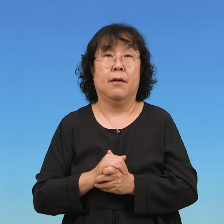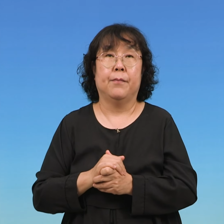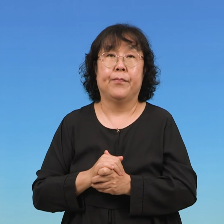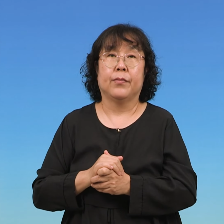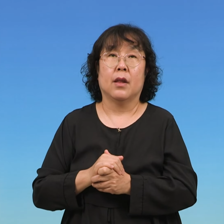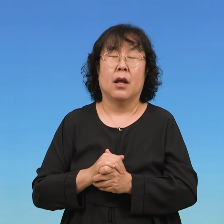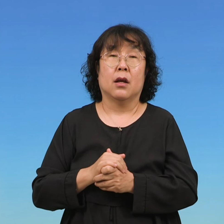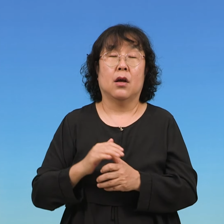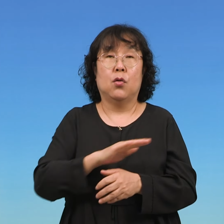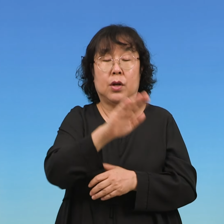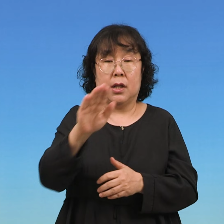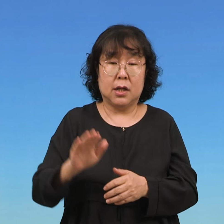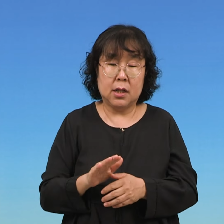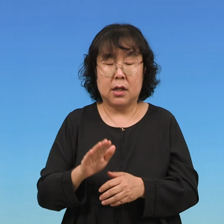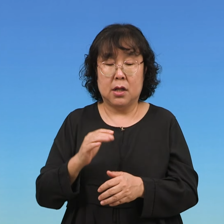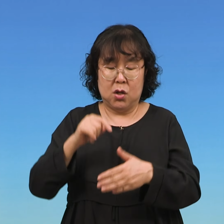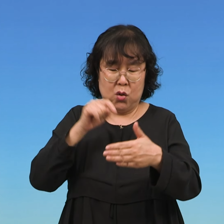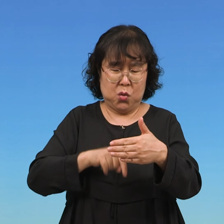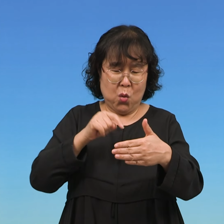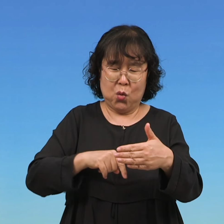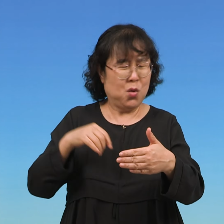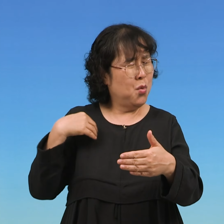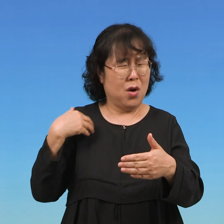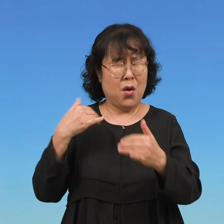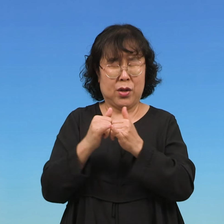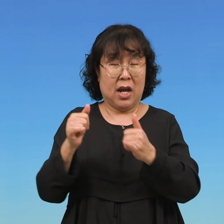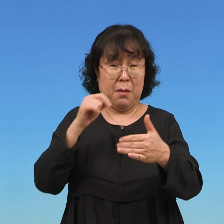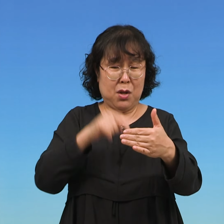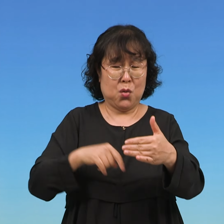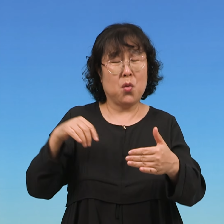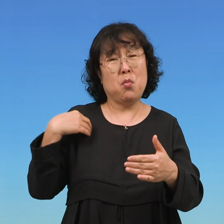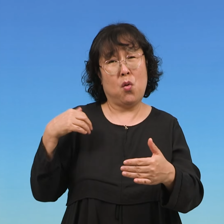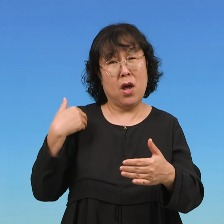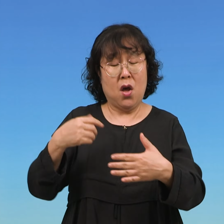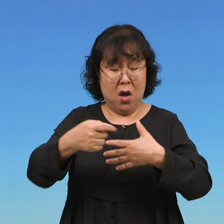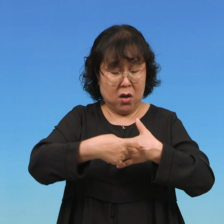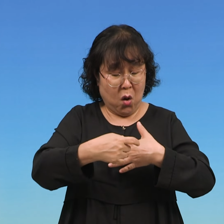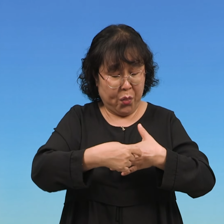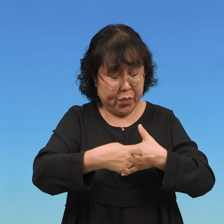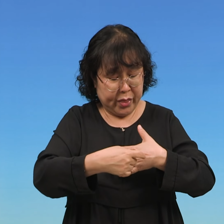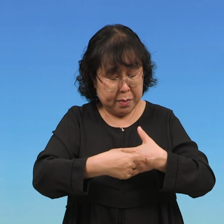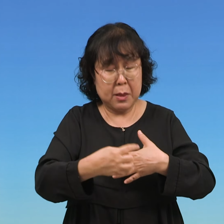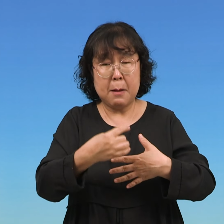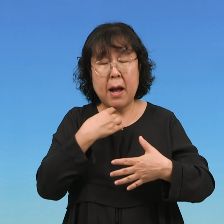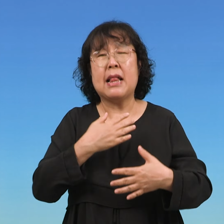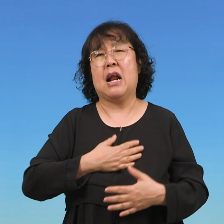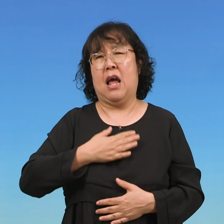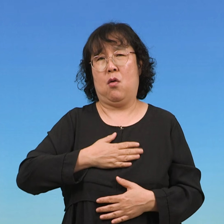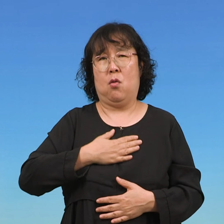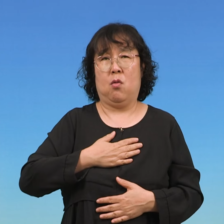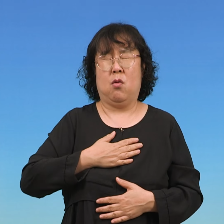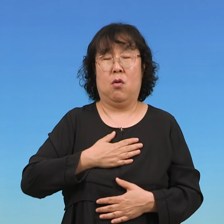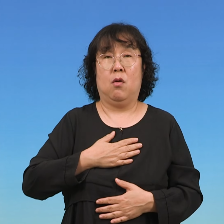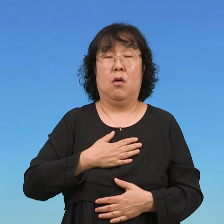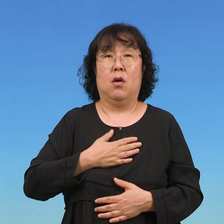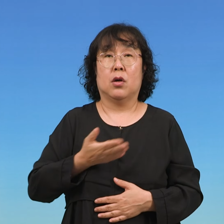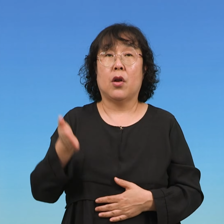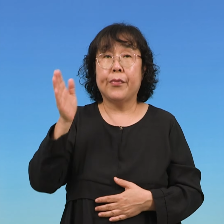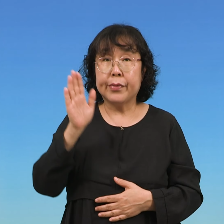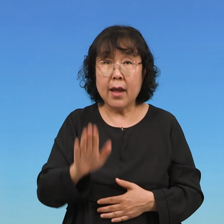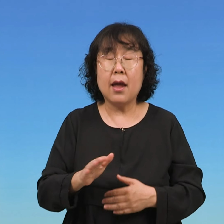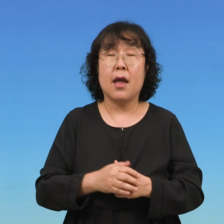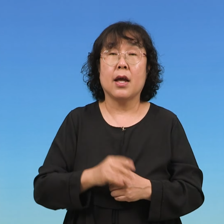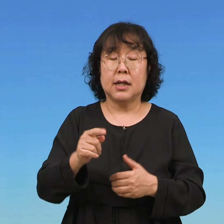속에 뭐가 들어있는지 우리 몰라요 우리는요 껍데기밖에 못 봐요 그리고 보여주는 것밖에는 못 봅니다